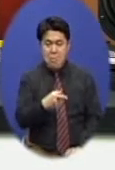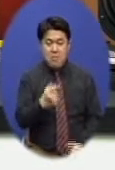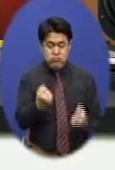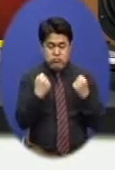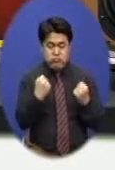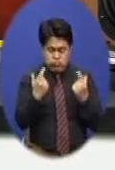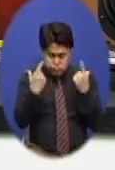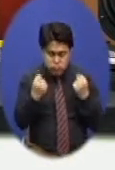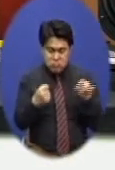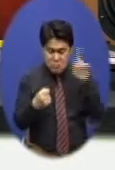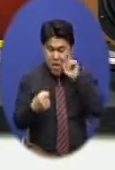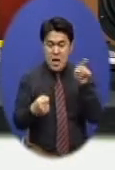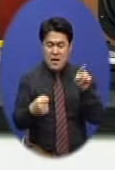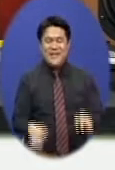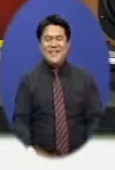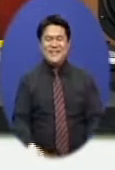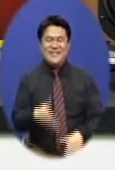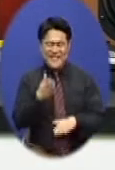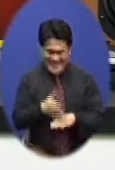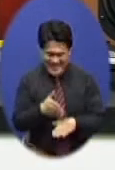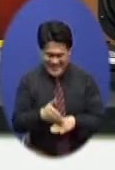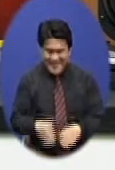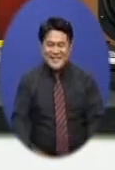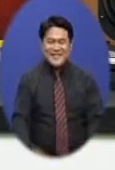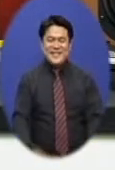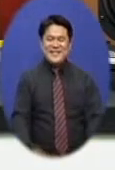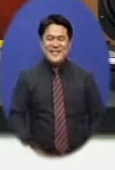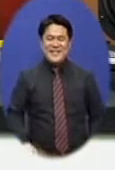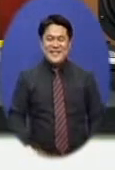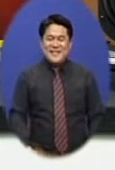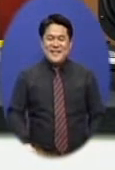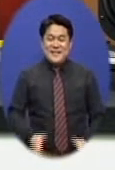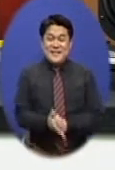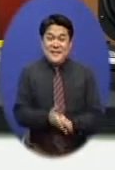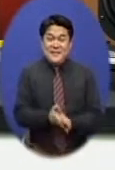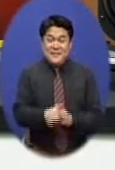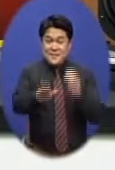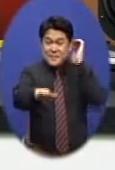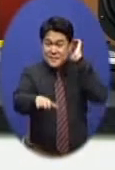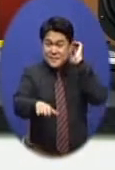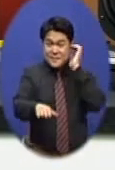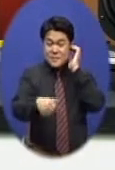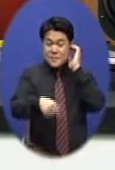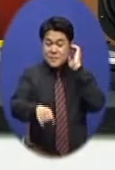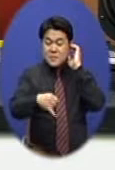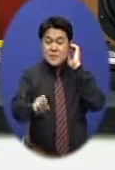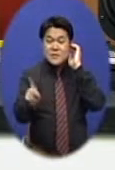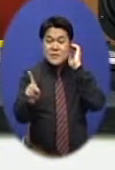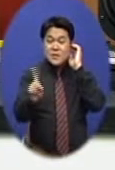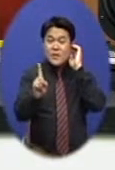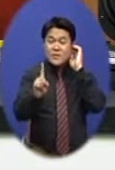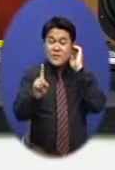모르겠어요. 이제 완치가 다 되신 것 같아요. 그러니까요. 야. 네. 어머니. 네. 그 자제분은